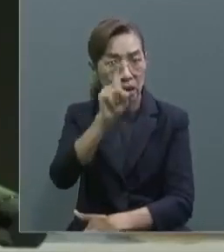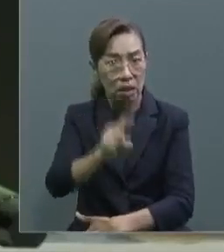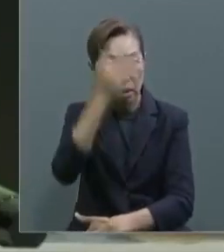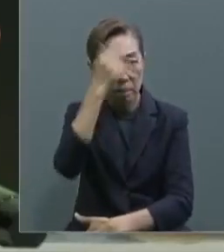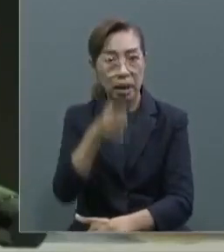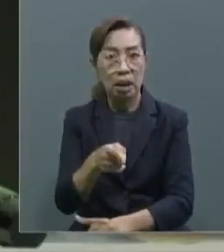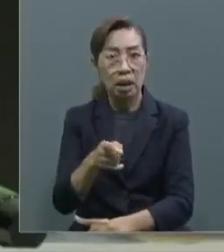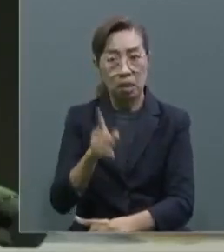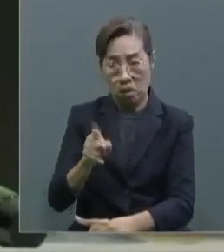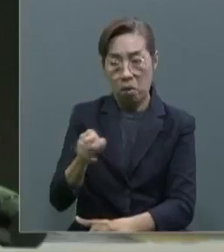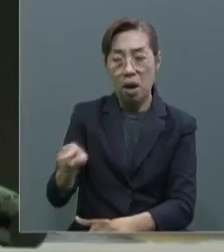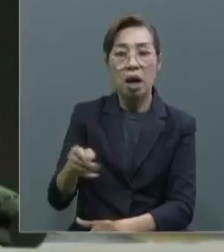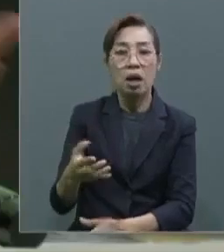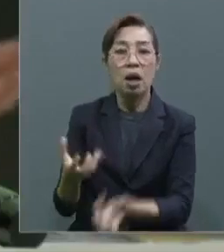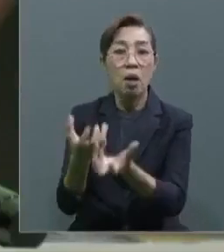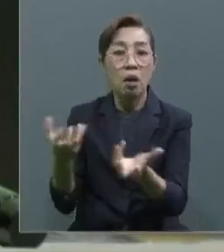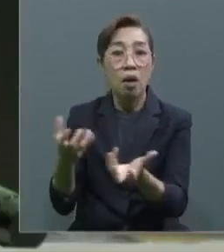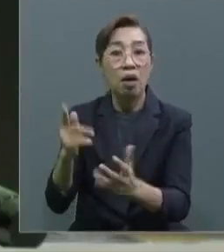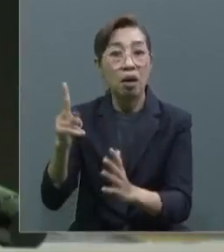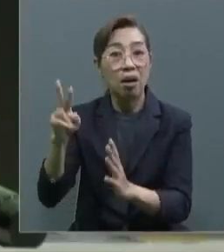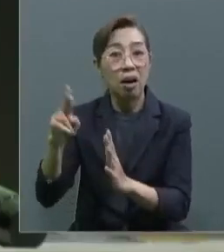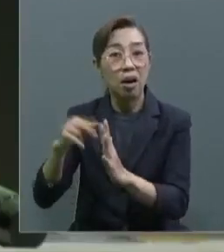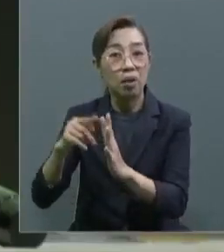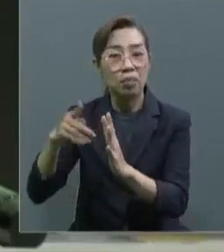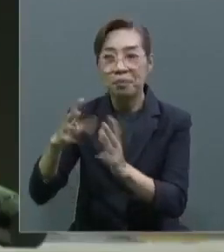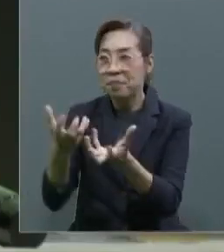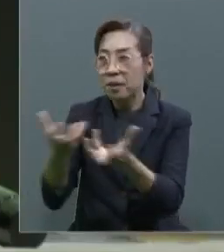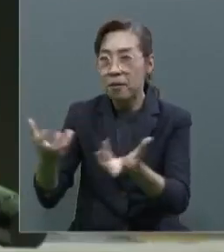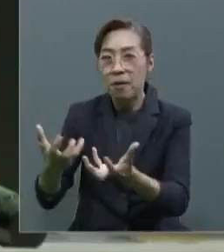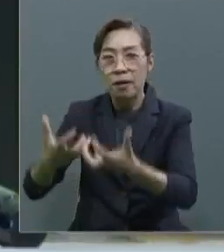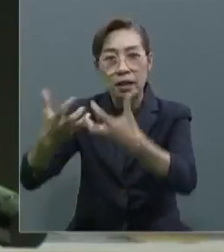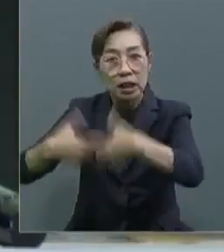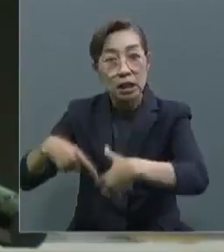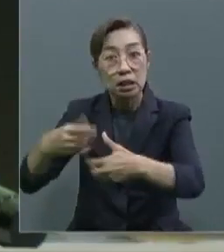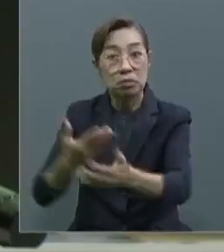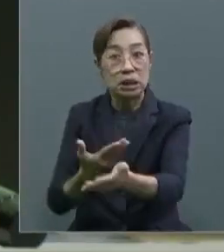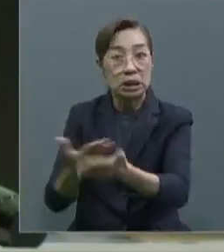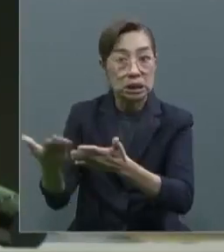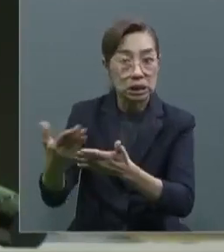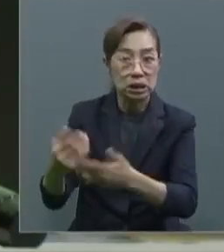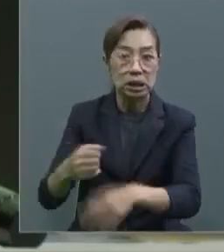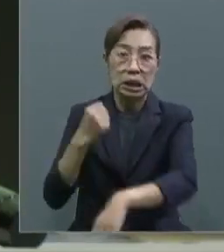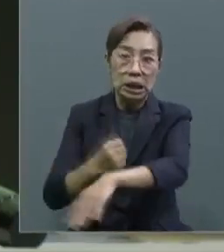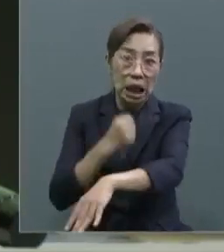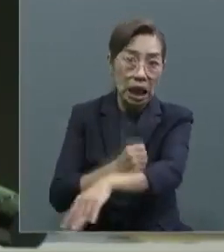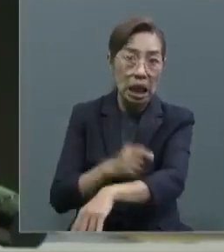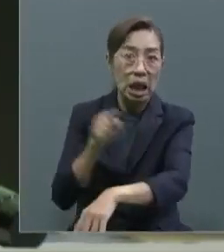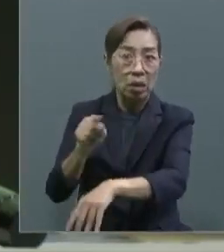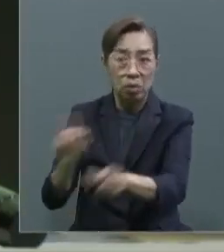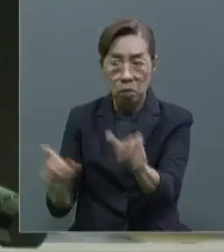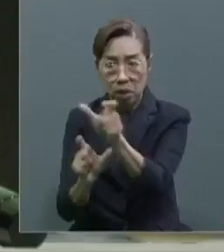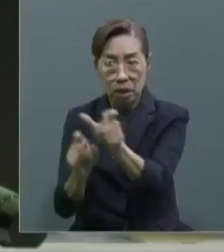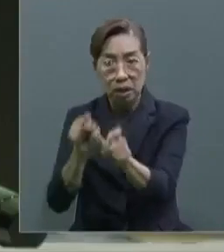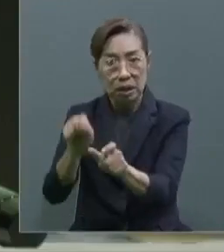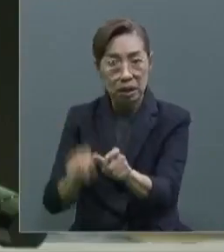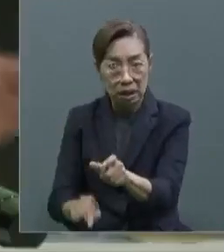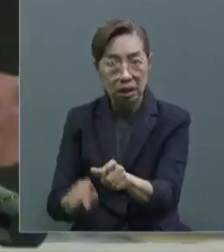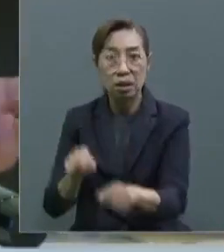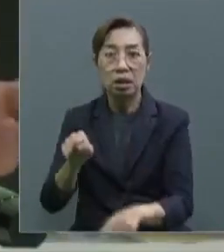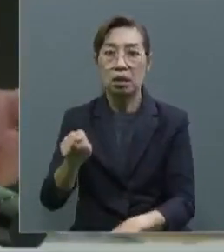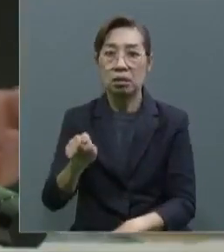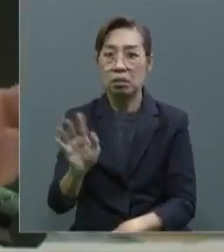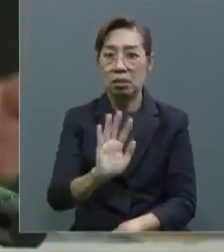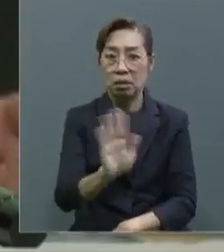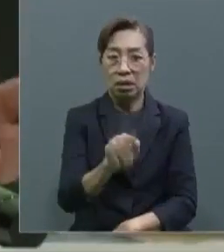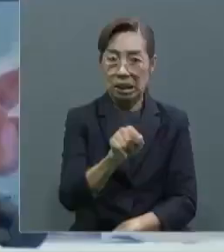เนื่องจากว่ามันเป็นค่าคลุพันธ์ส่วนหนึ่งเป็นค่าขุดเจาะเป็นค่าแรงส่วนหนึ่งค่าคลุพันธ์ก็ควรจะ